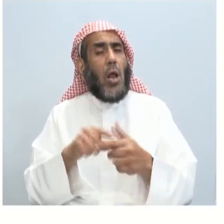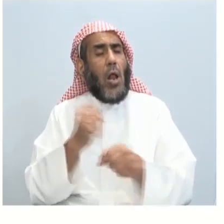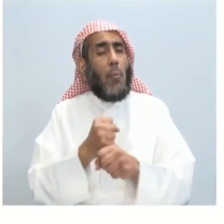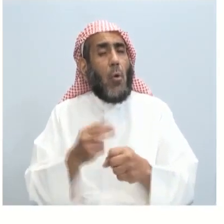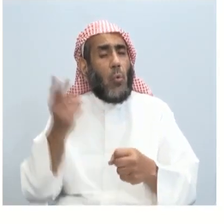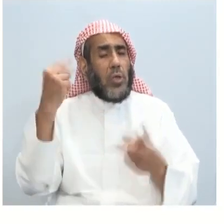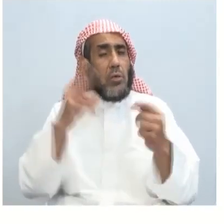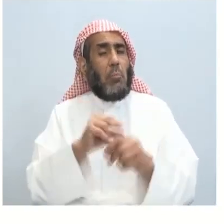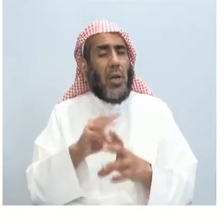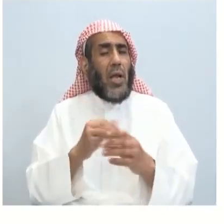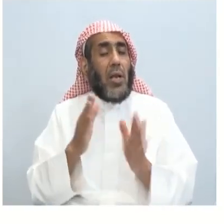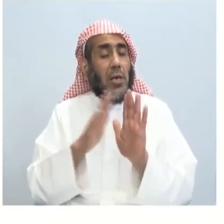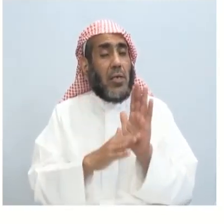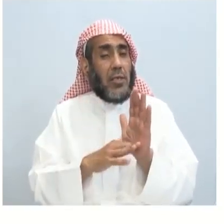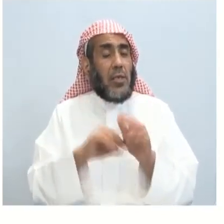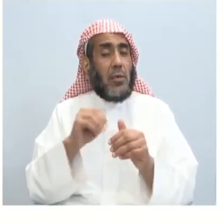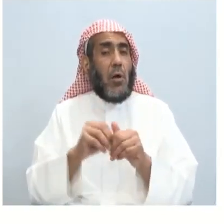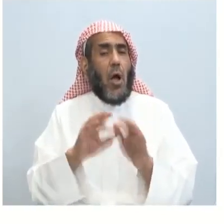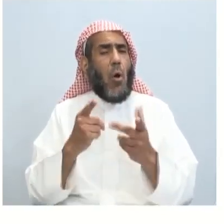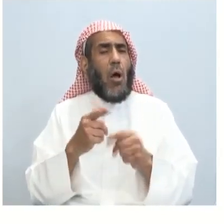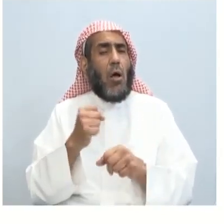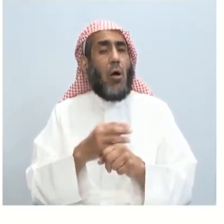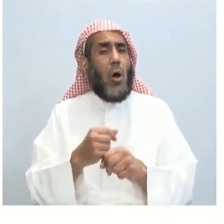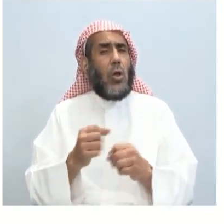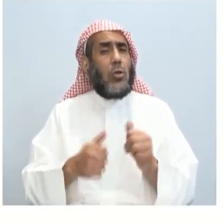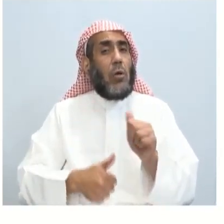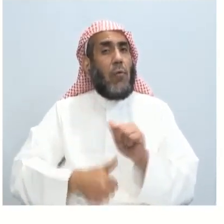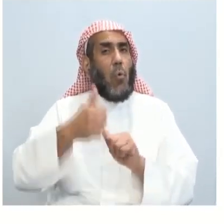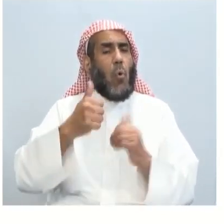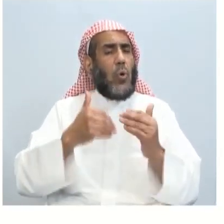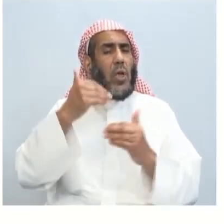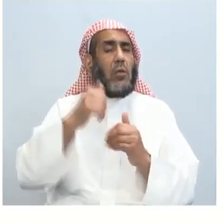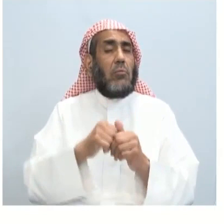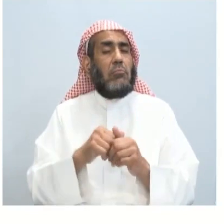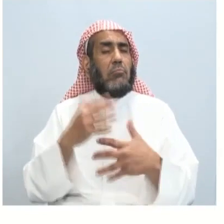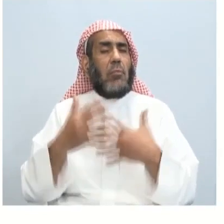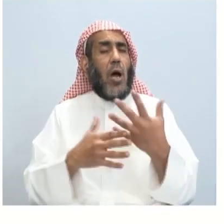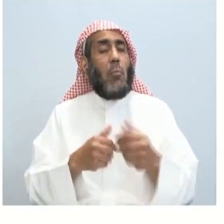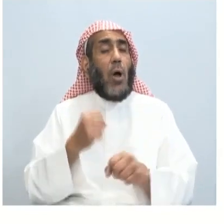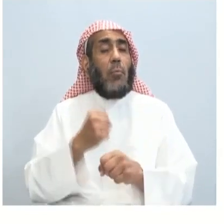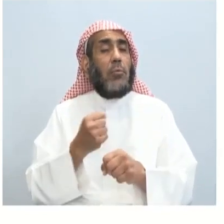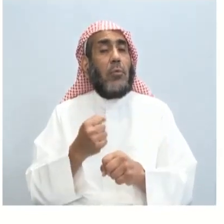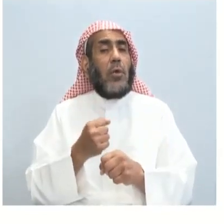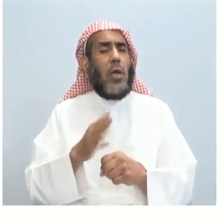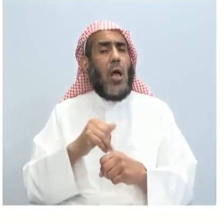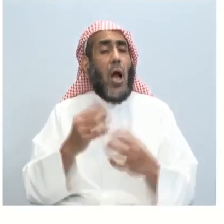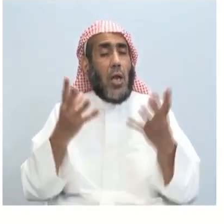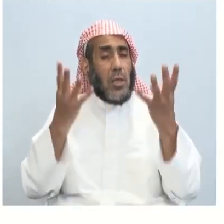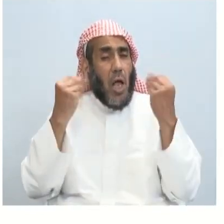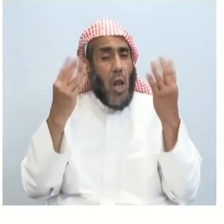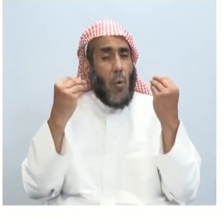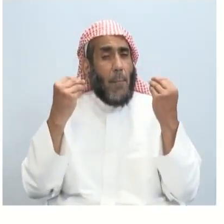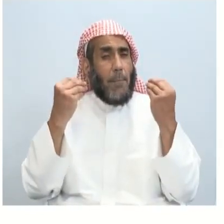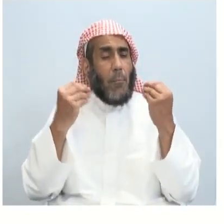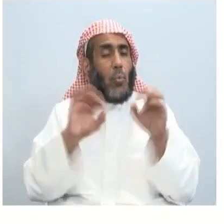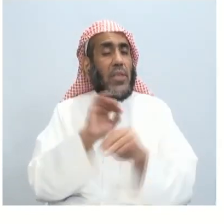والتجربه من خلال النص طبعا الاجابه ام هو قائم على التفوق والتقدم ام هو قائم على التعلم